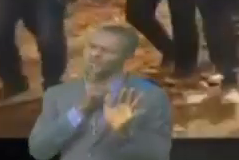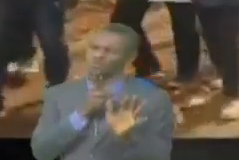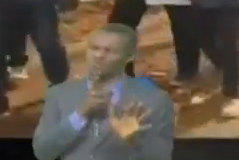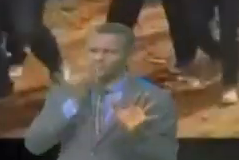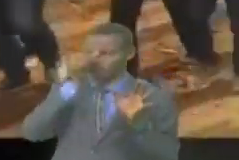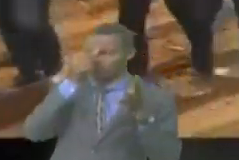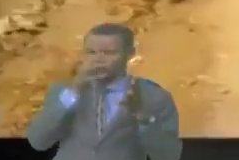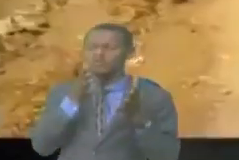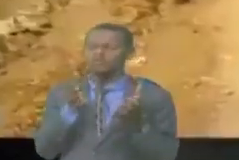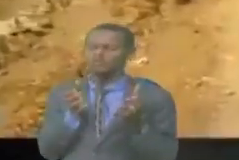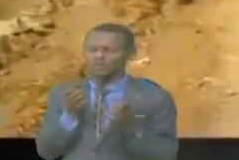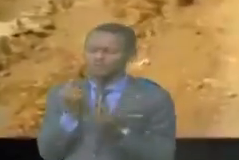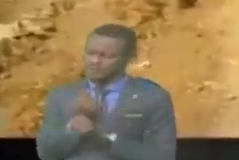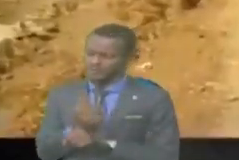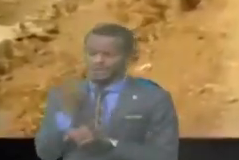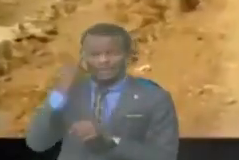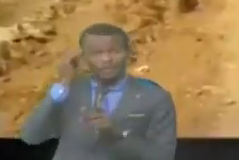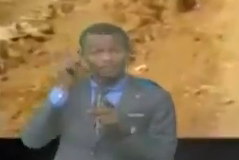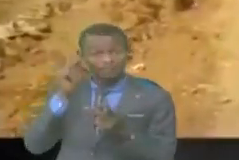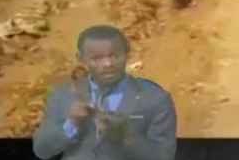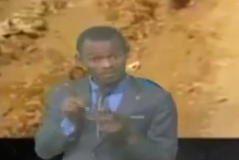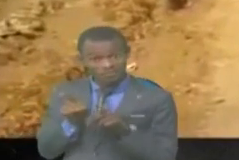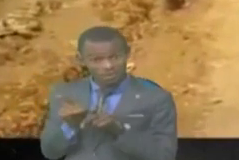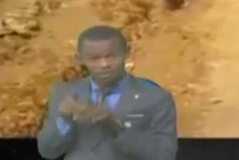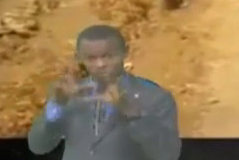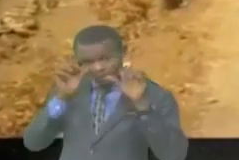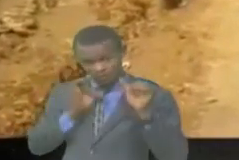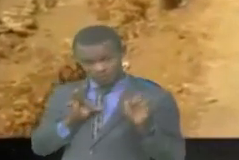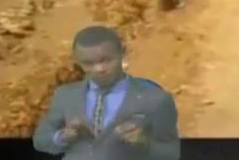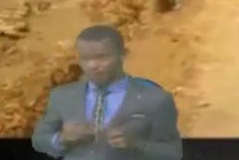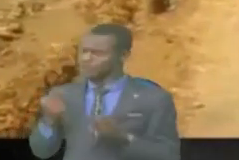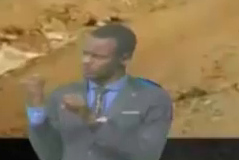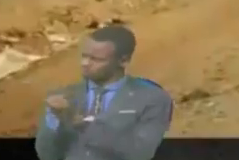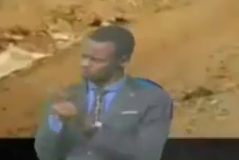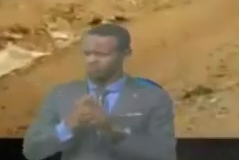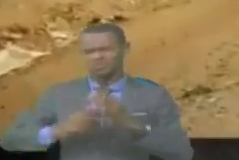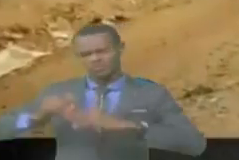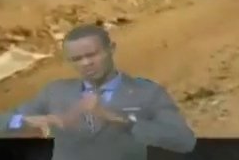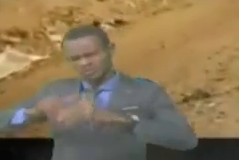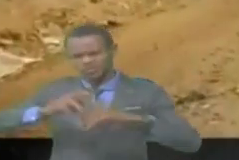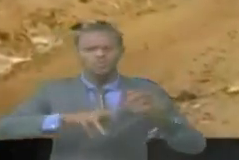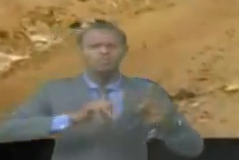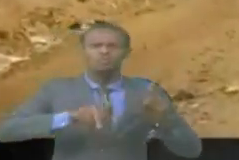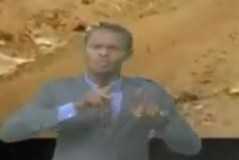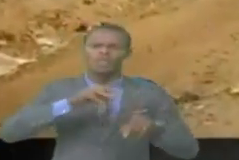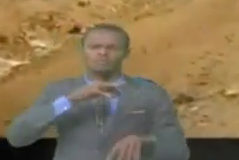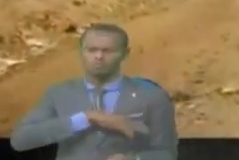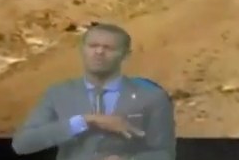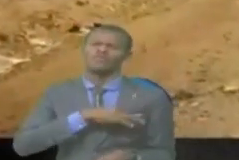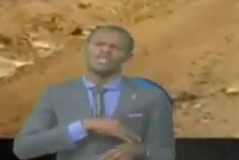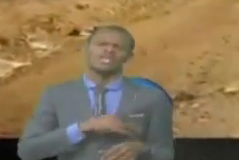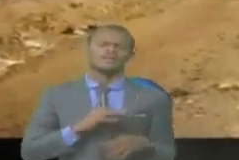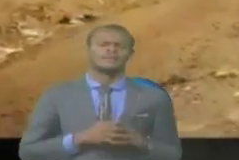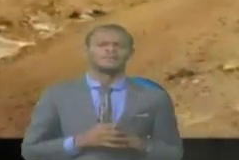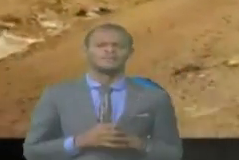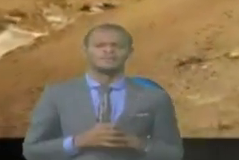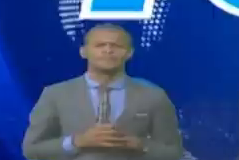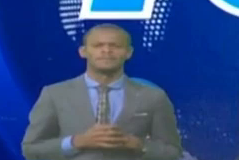concrétiser la vision du chef de l'État Félix-Antoine Tshisekedi Tshilombo d'améliorer le quotidien de la population congolaise.